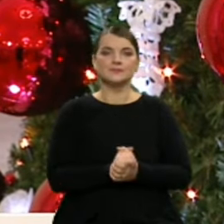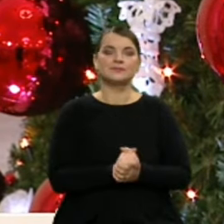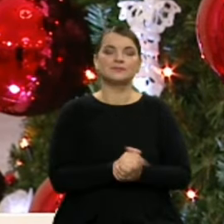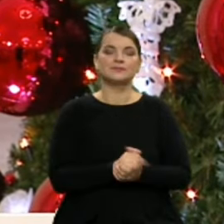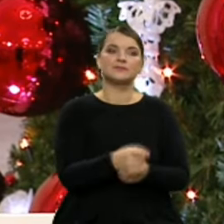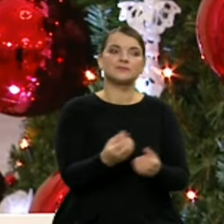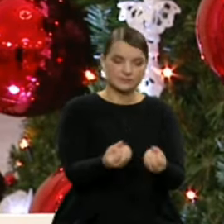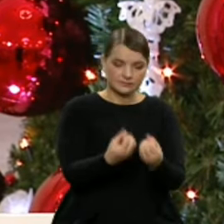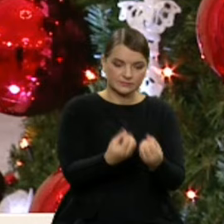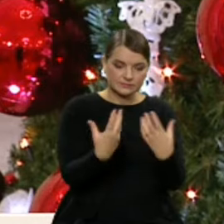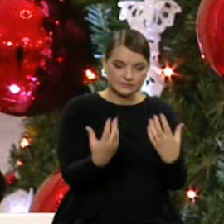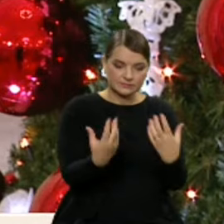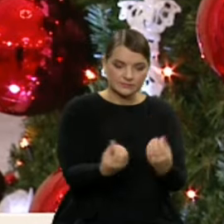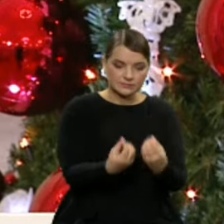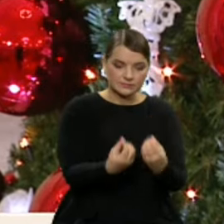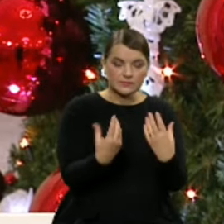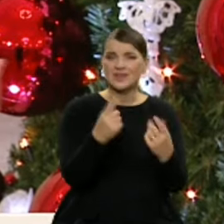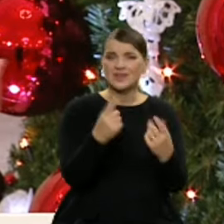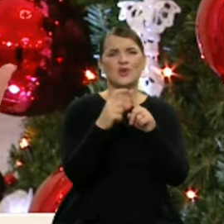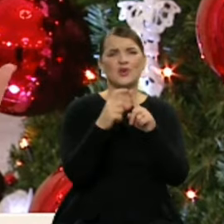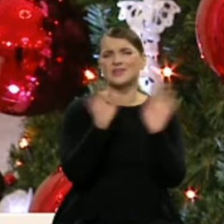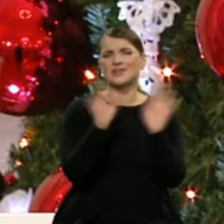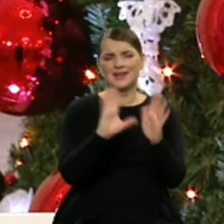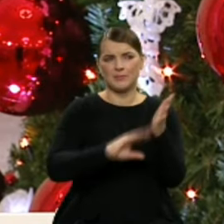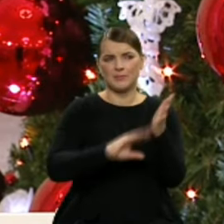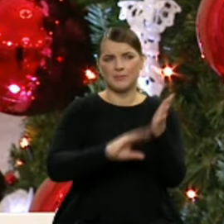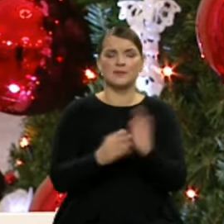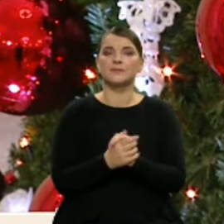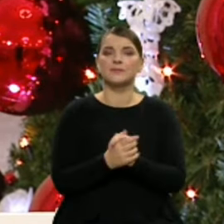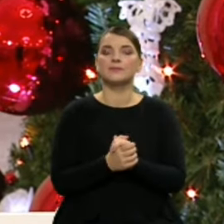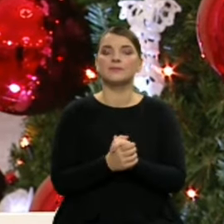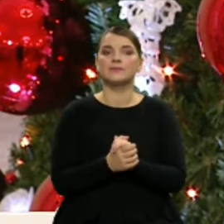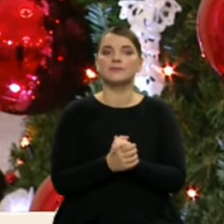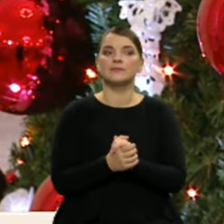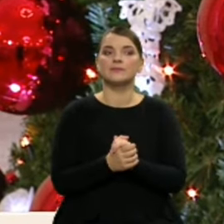papasakojo tikrai ne žodžiais, ten tų žodžių irgi buvo, bet nu,